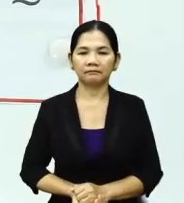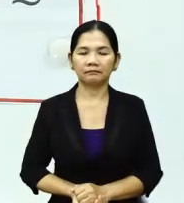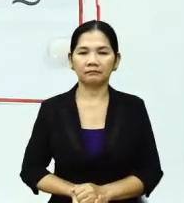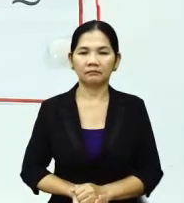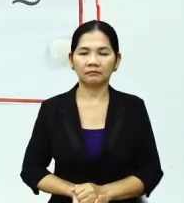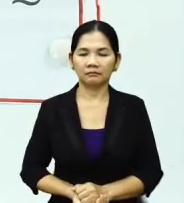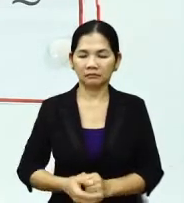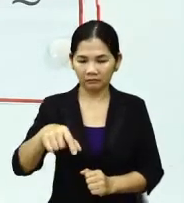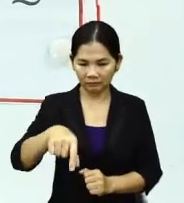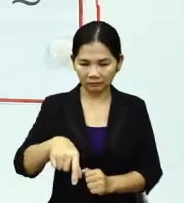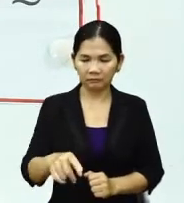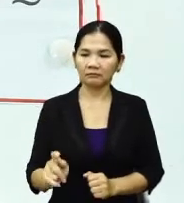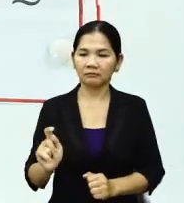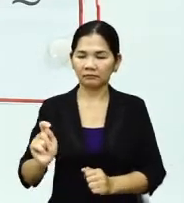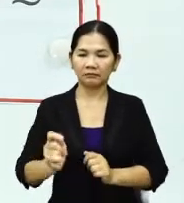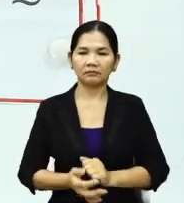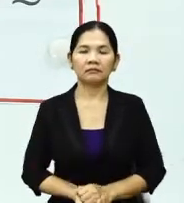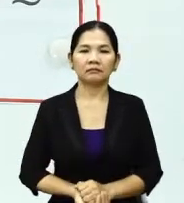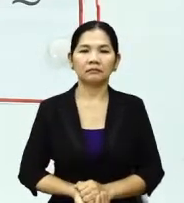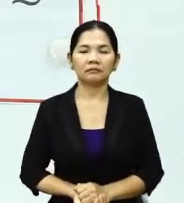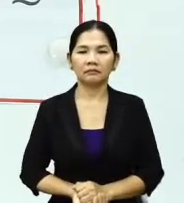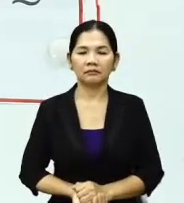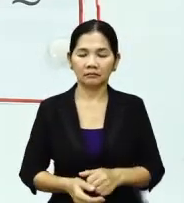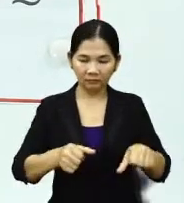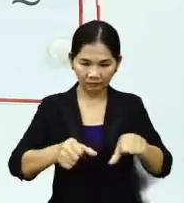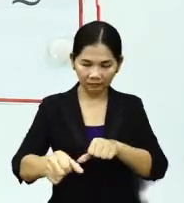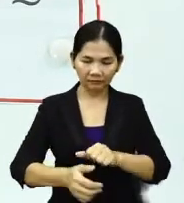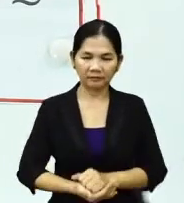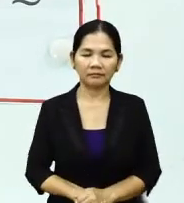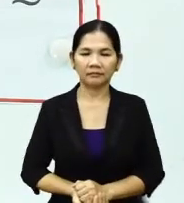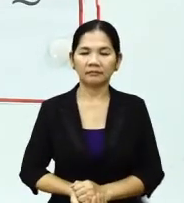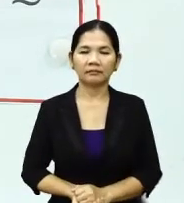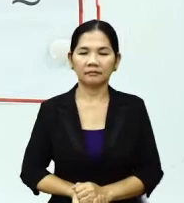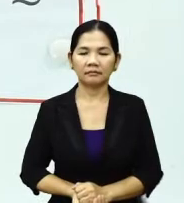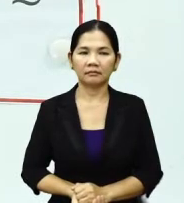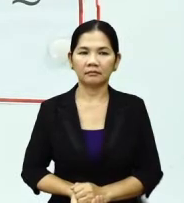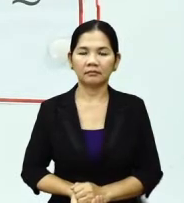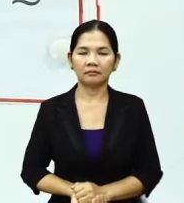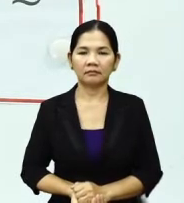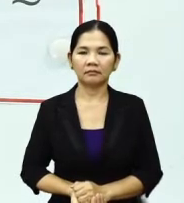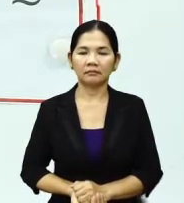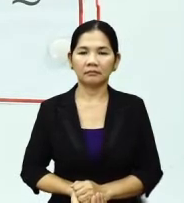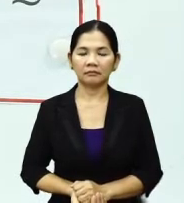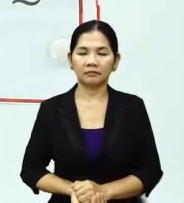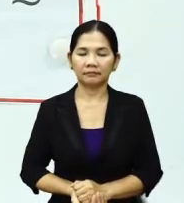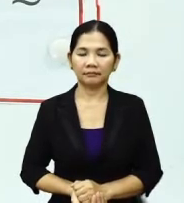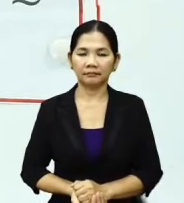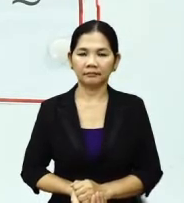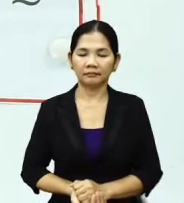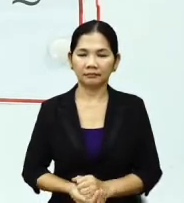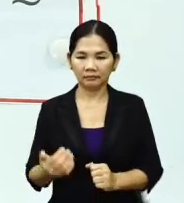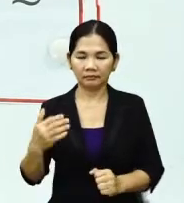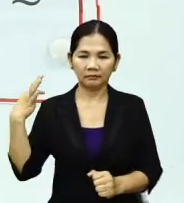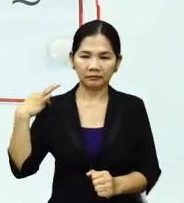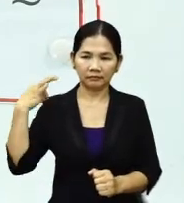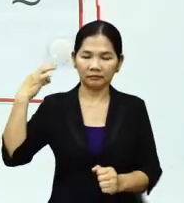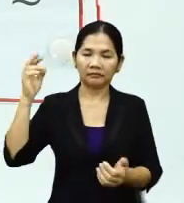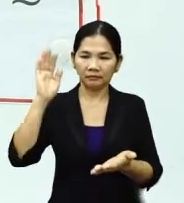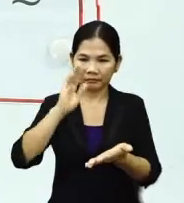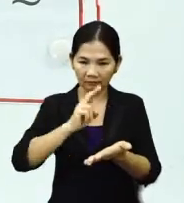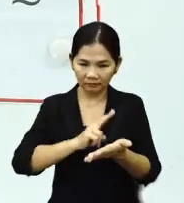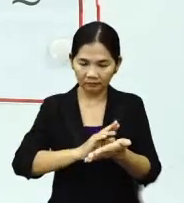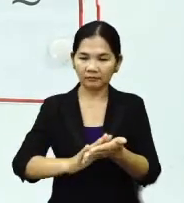cỏ miền rơ nè con tỏ thật tiết tiếng hay nè con chà thật tiết tỏ sliệp bẹ